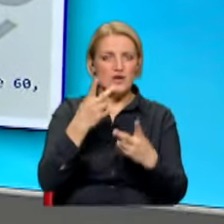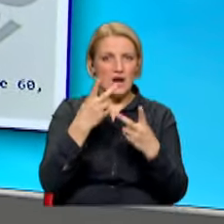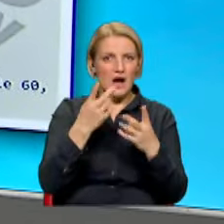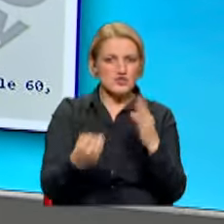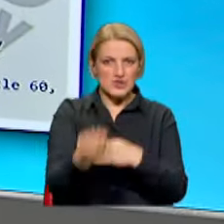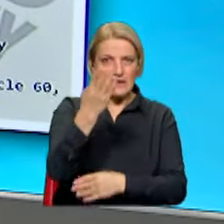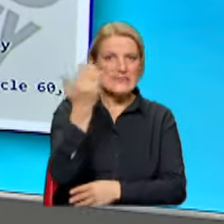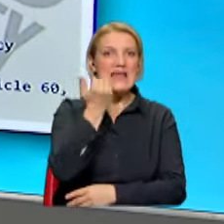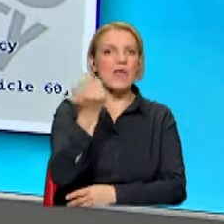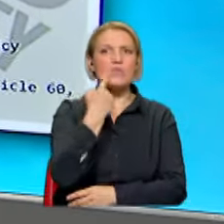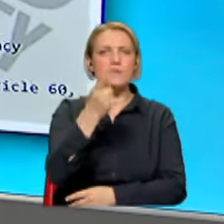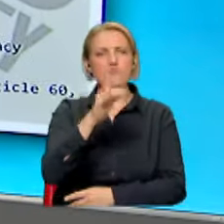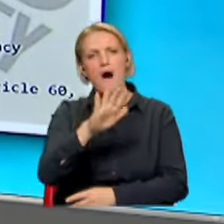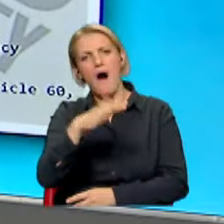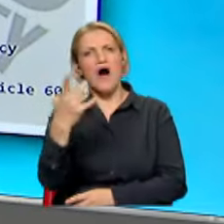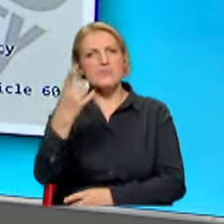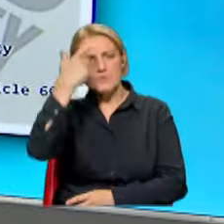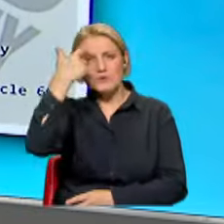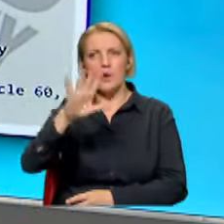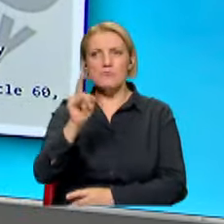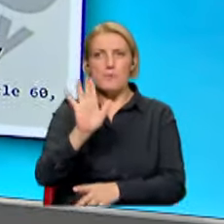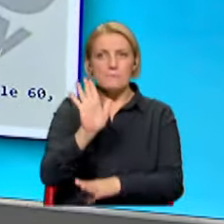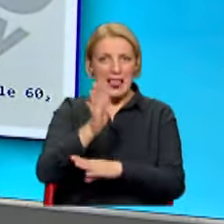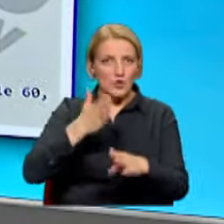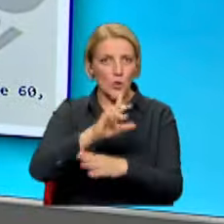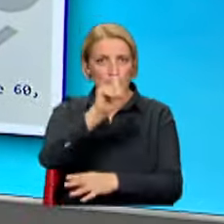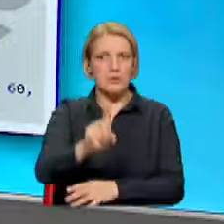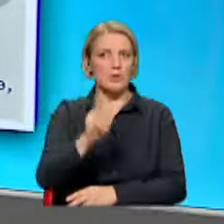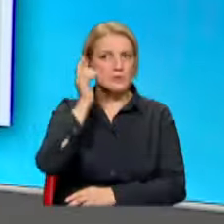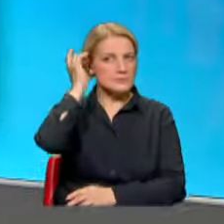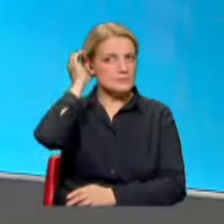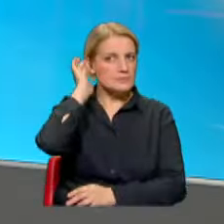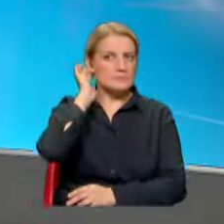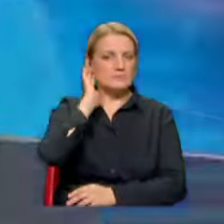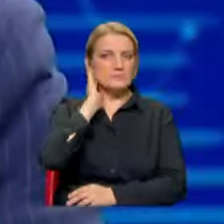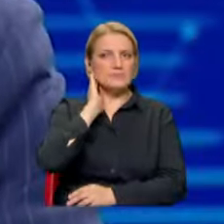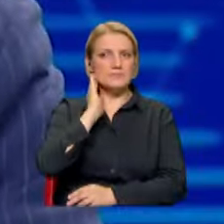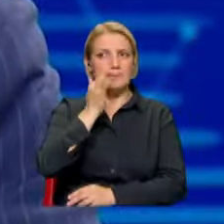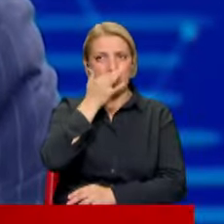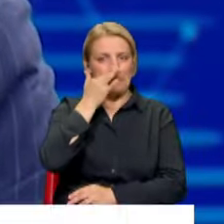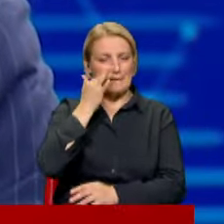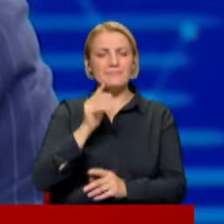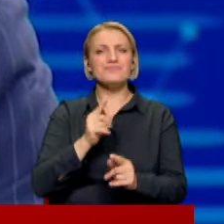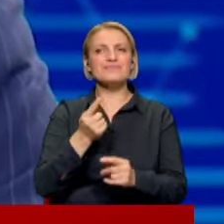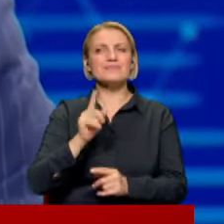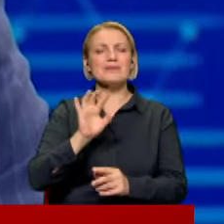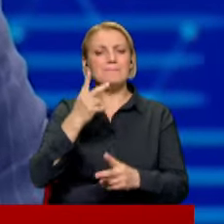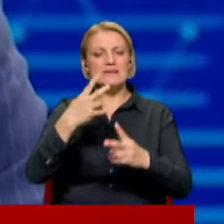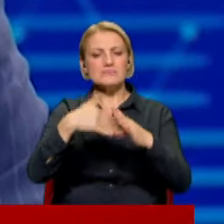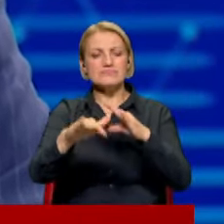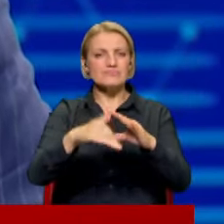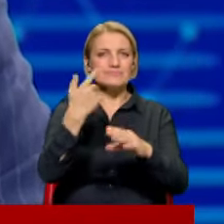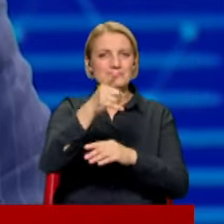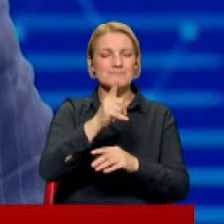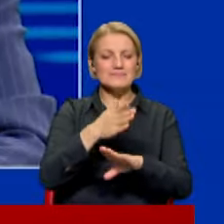yalanlayan Allah aşkına ya bu ayrı bir skandal ya bu belge doğru mu Çağrı cihazları özelinde Türkiye'de bir